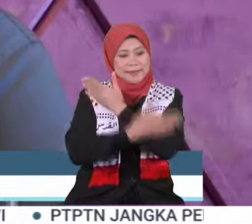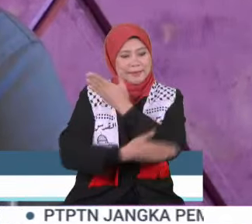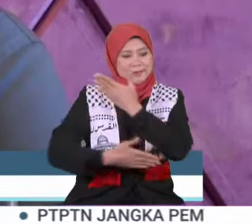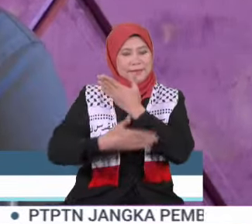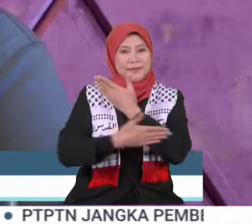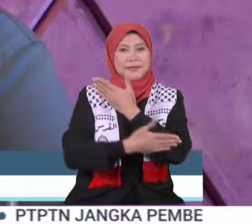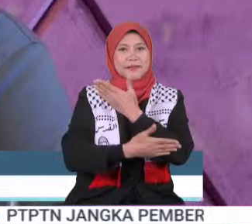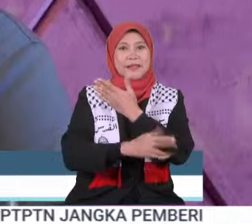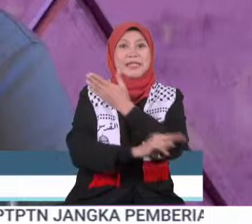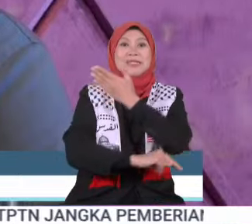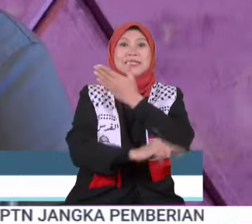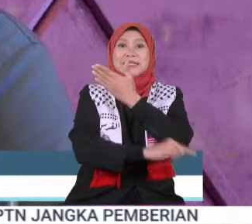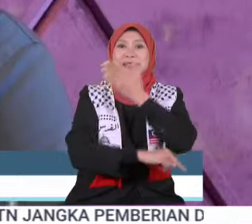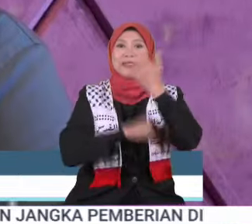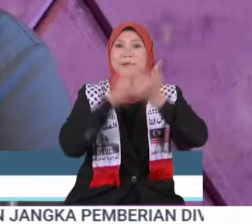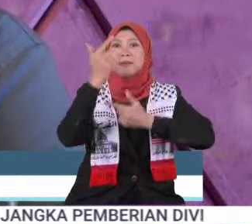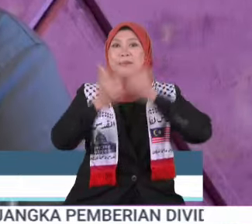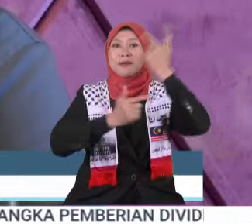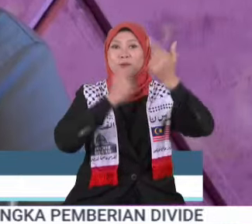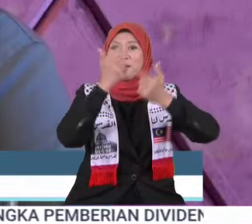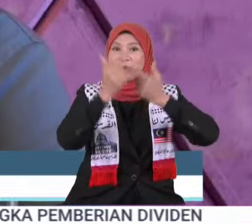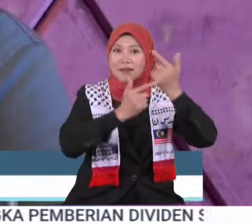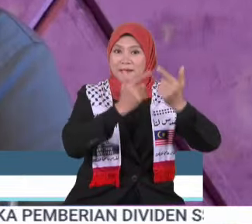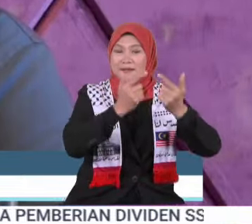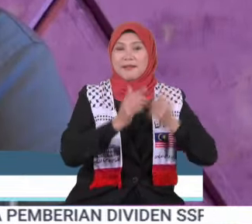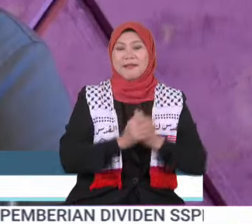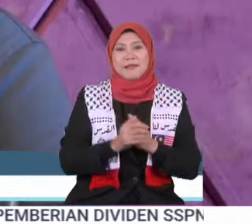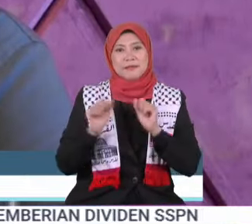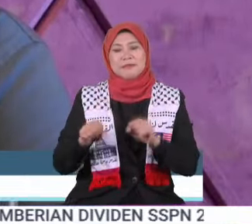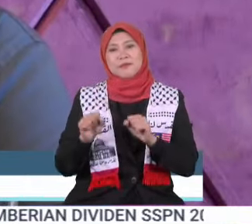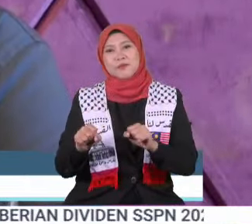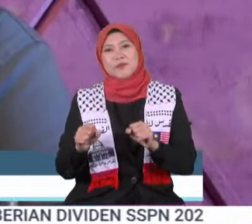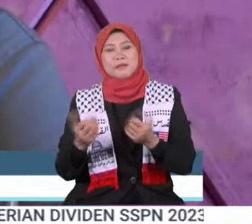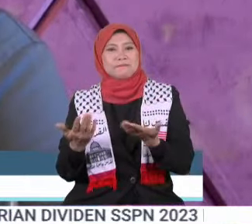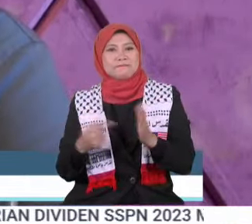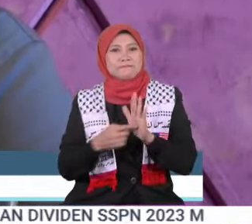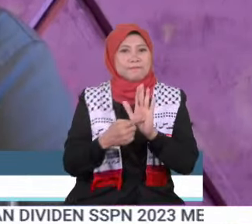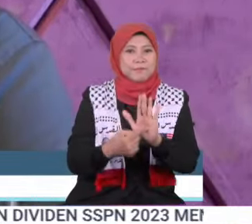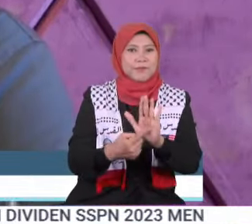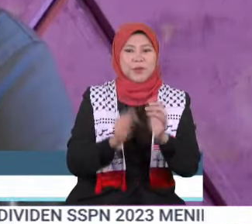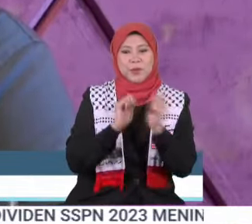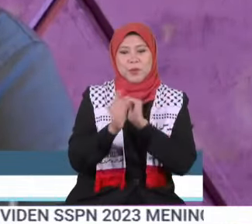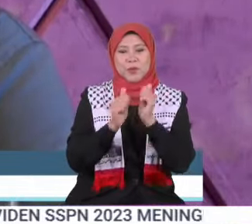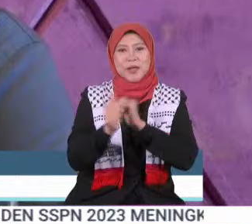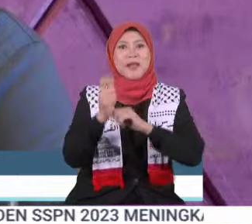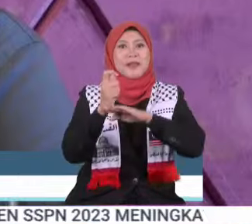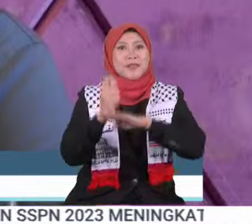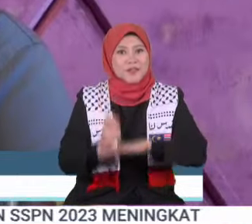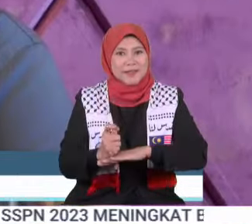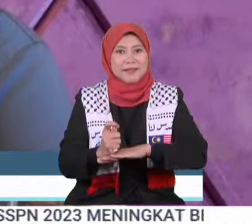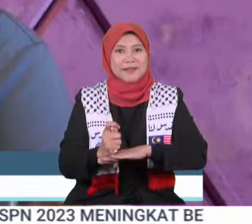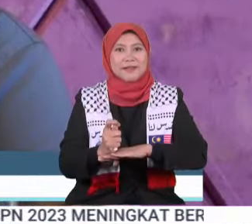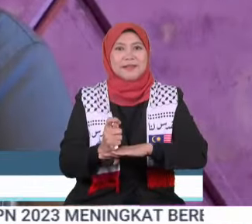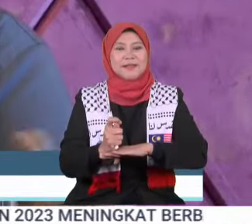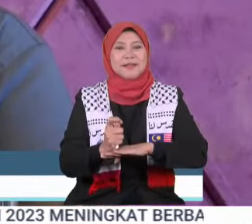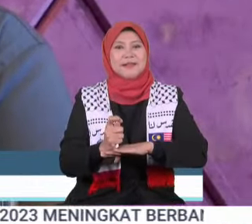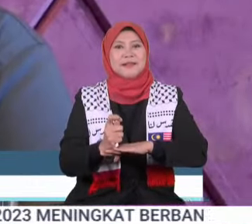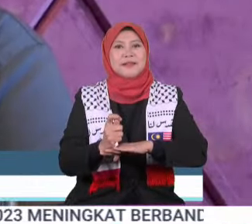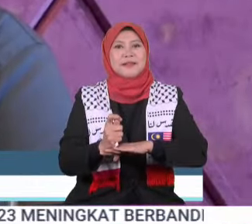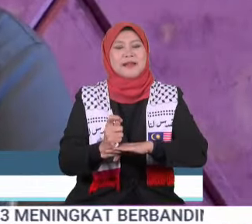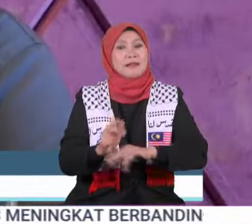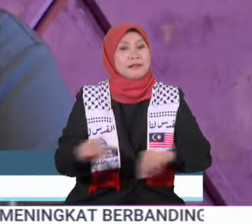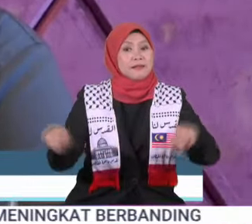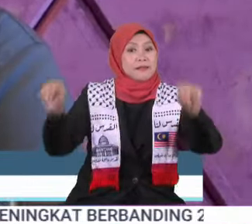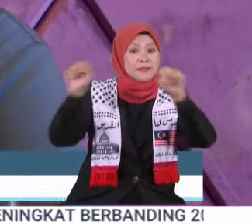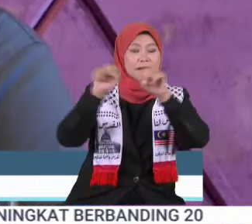negara Negeri pelancongan kita akan dapat membawa nilainilai sukan tradisional ini sebagai satu nilai-nilai seni